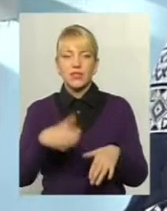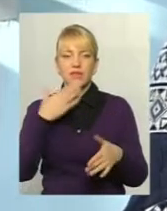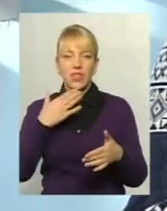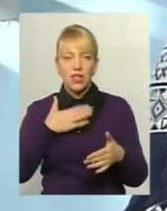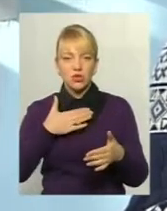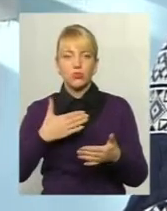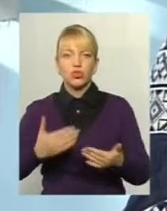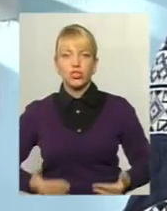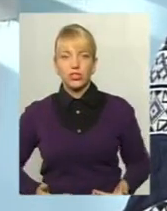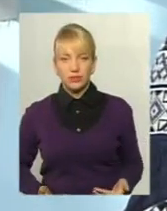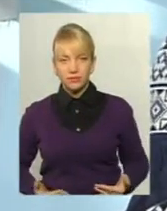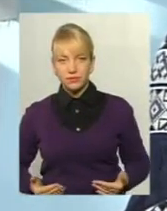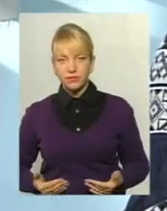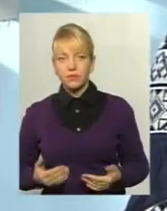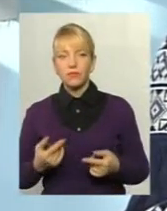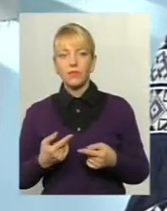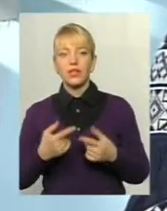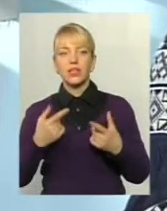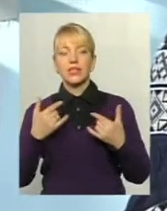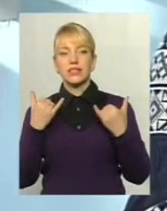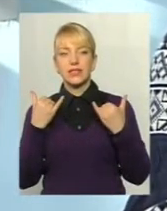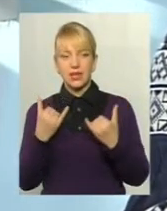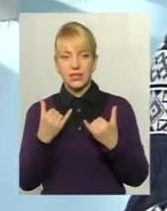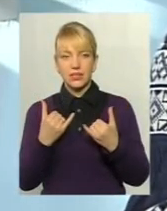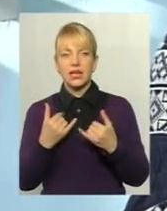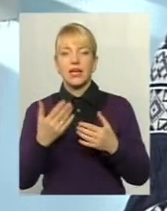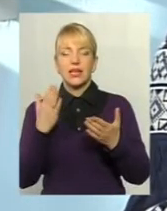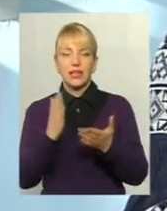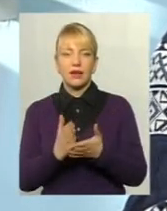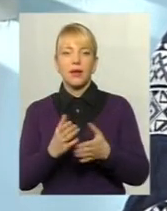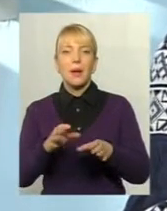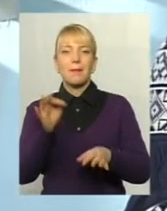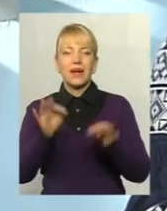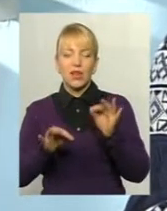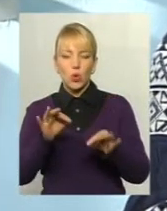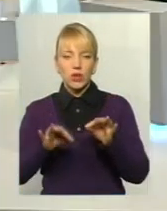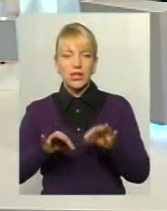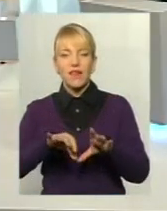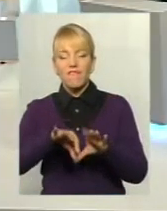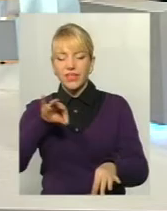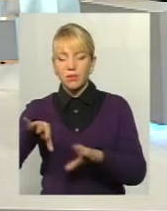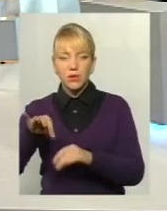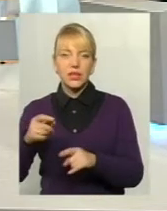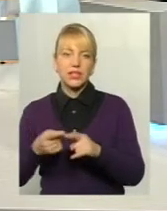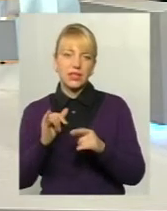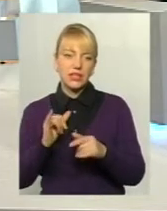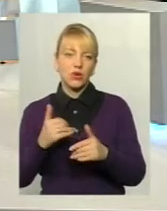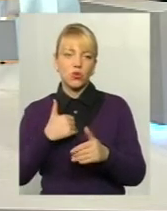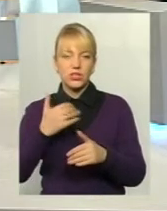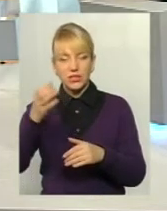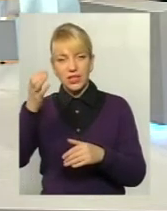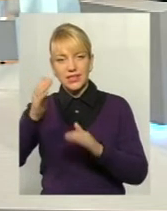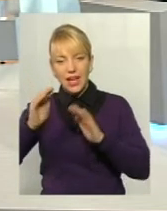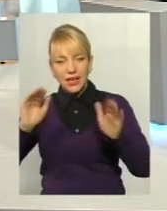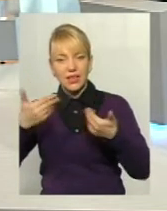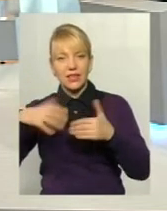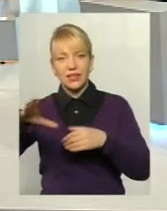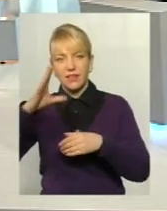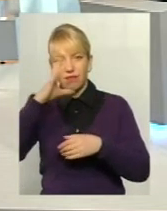житті. Просто іде наразі природний відбір. І хочеться закликати усіх освітян рухатися разом